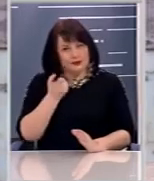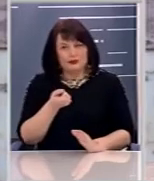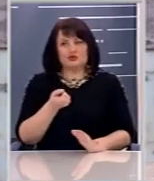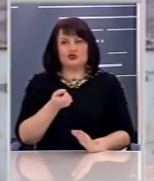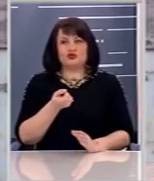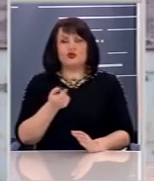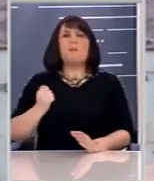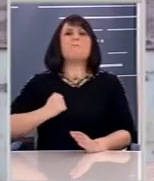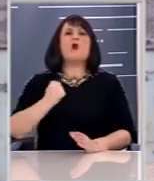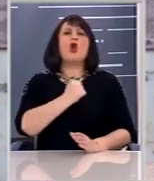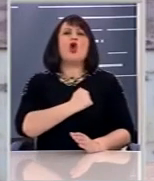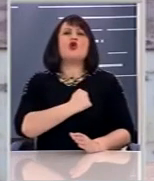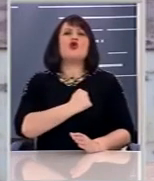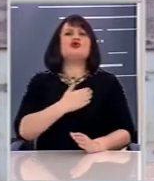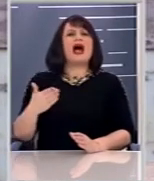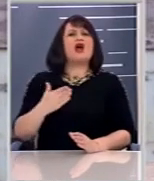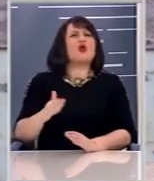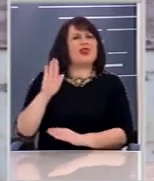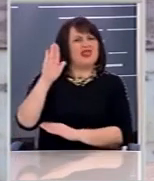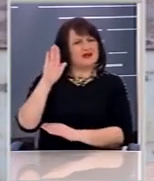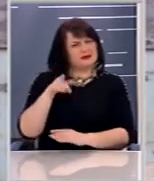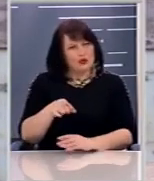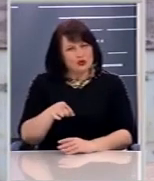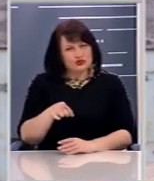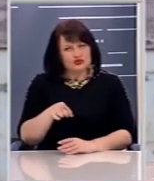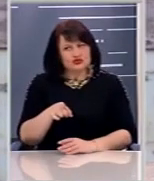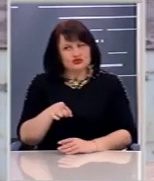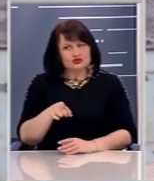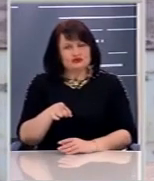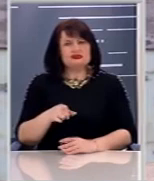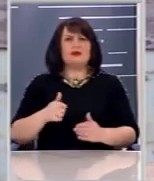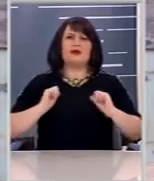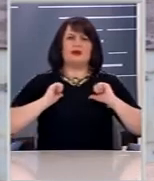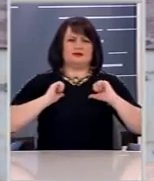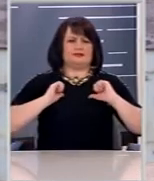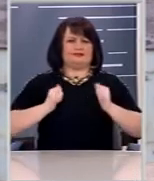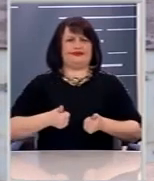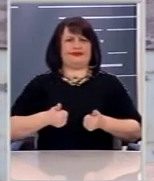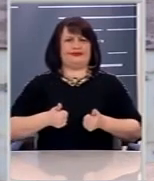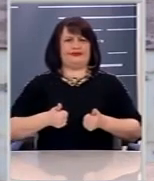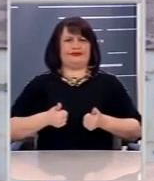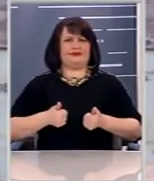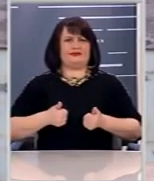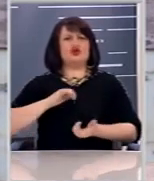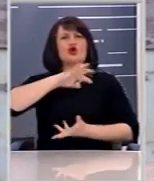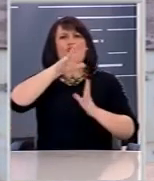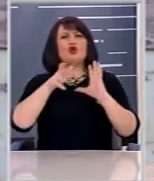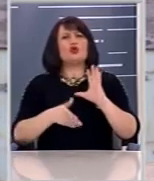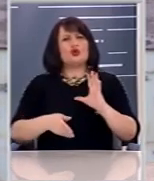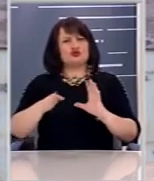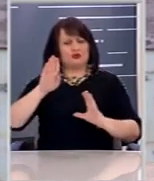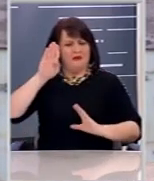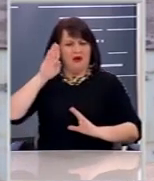αυτός ο Πολωνός ακροδεξιός με το θάρρος που έχει πάρει γενικά η ακροδεξιά στον κόσμο και στην